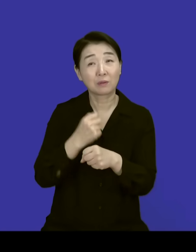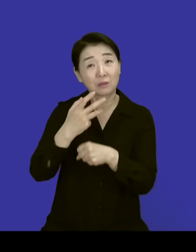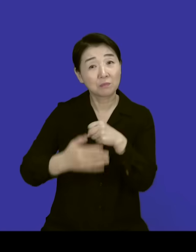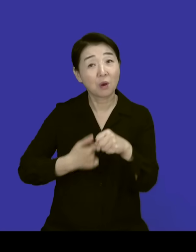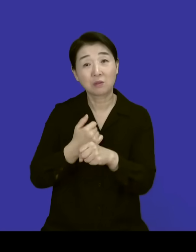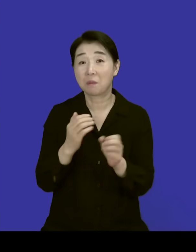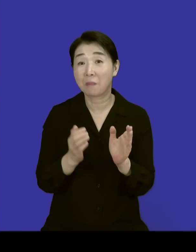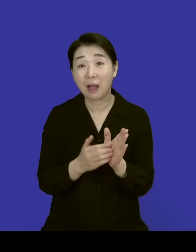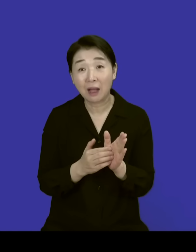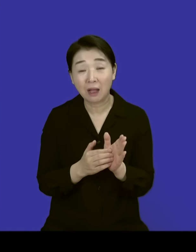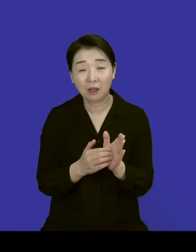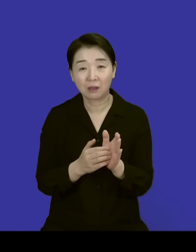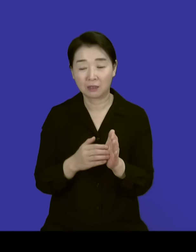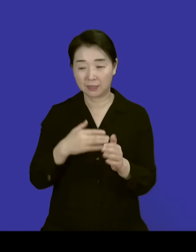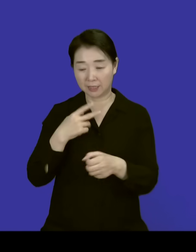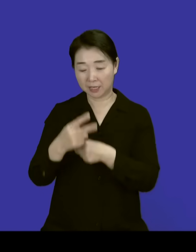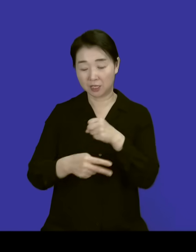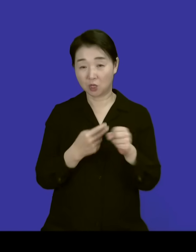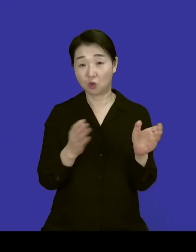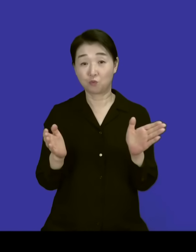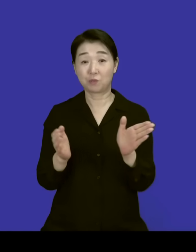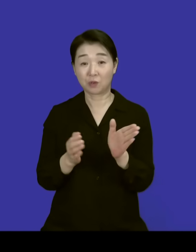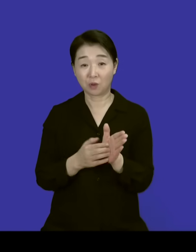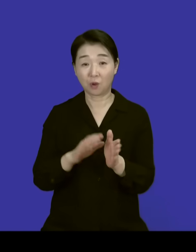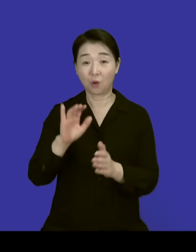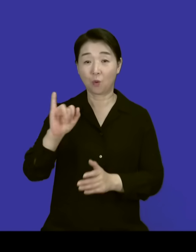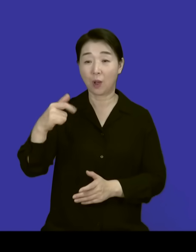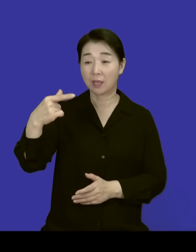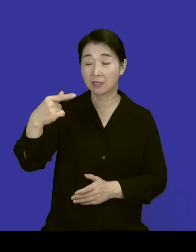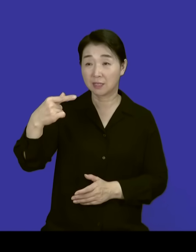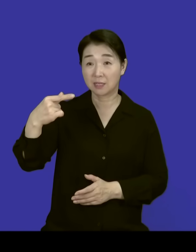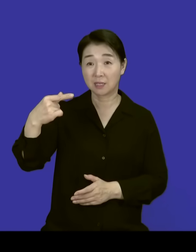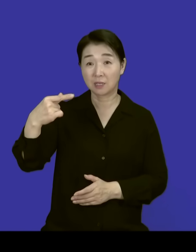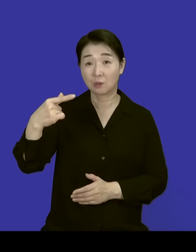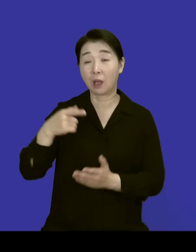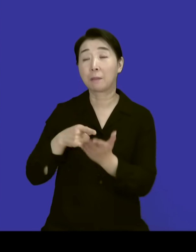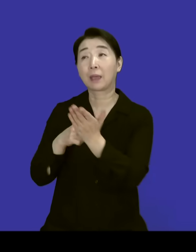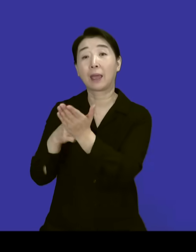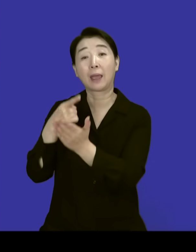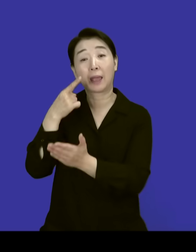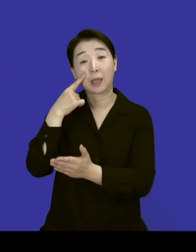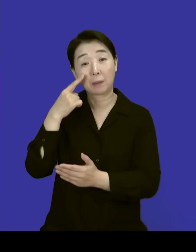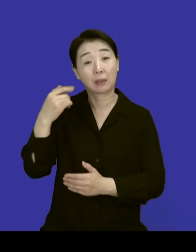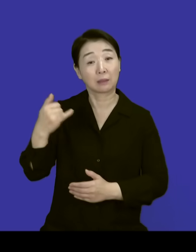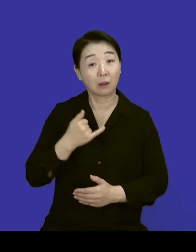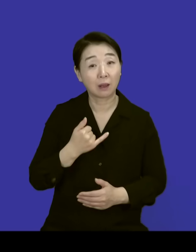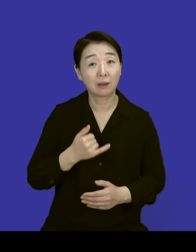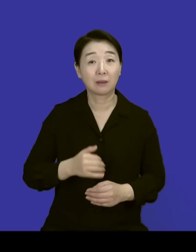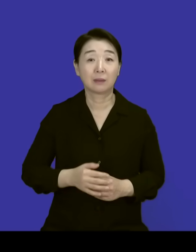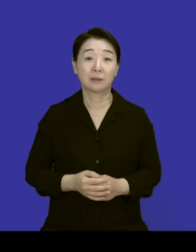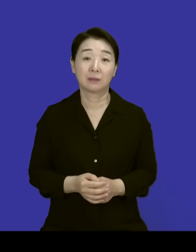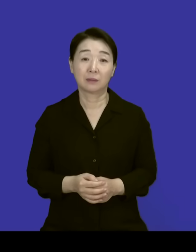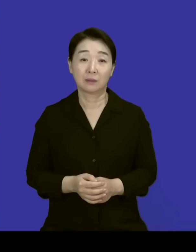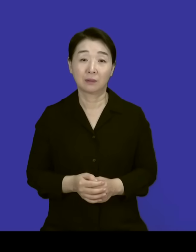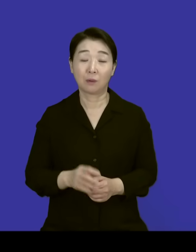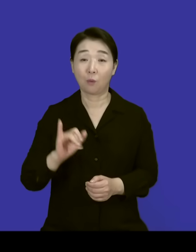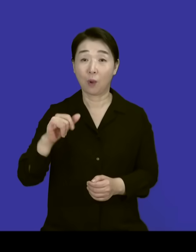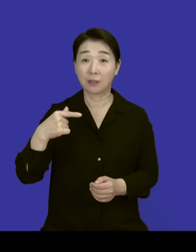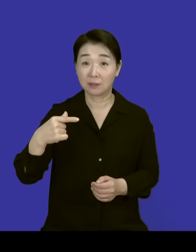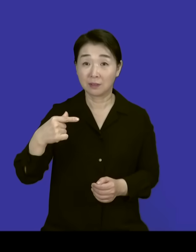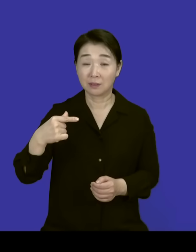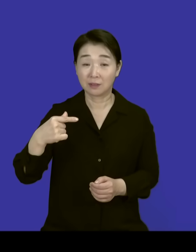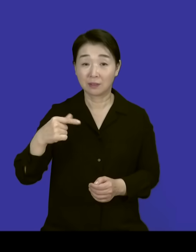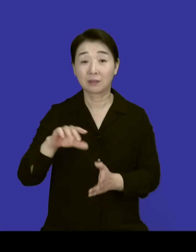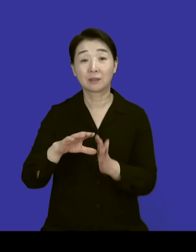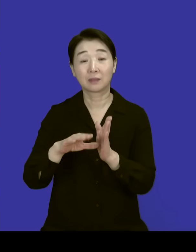제가 2년 가까이를 준비해가지고 YG에다가 제일 먼저 데모를 넣었는데요. YG에서 바로 YG. 나왔어요. 아, 바로 YG. 왔어요? 네. YG. 그